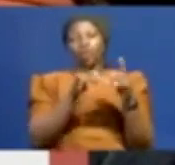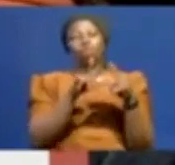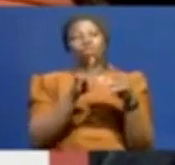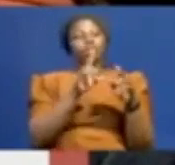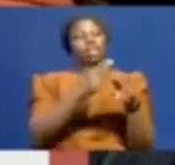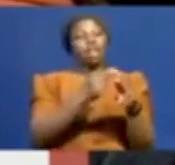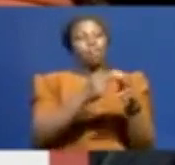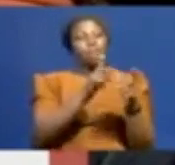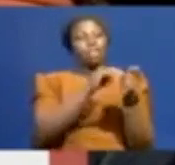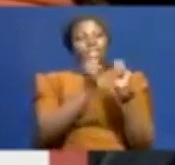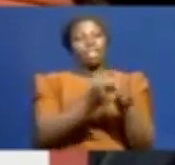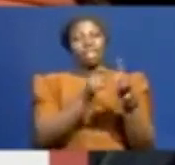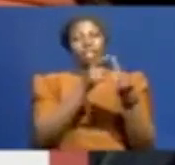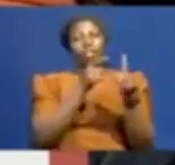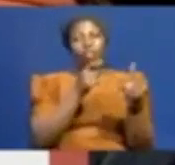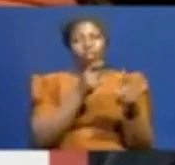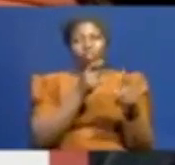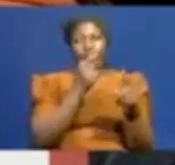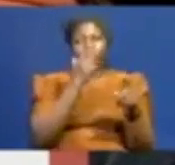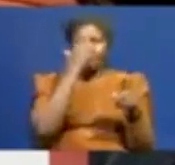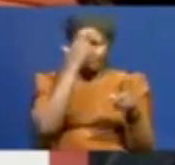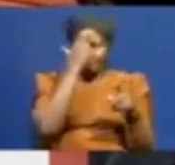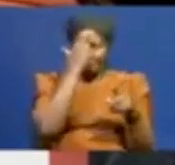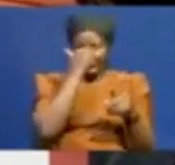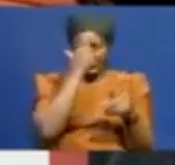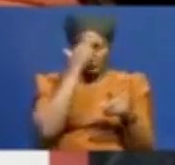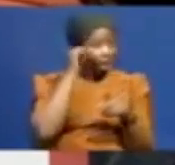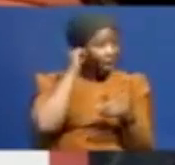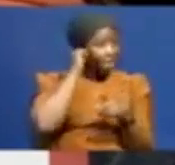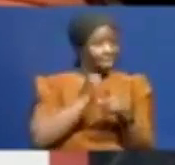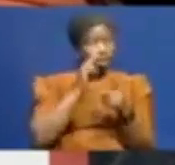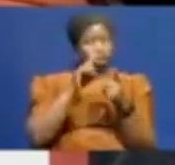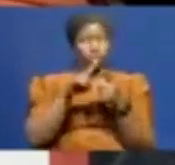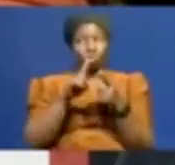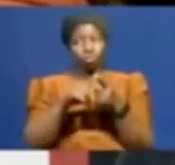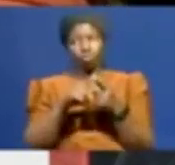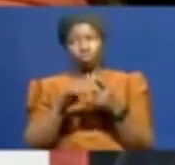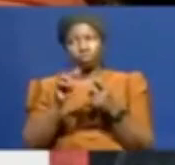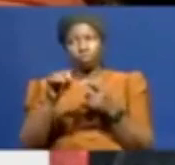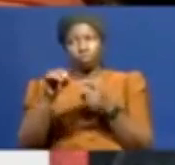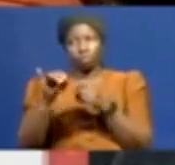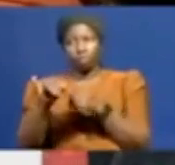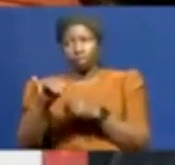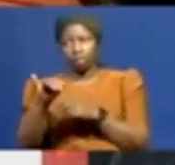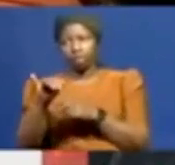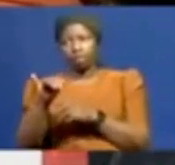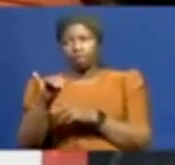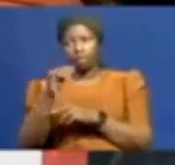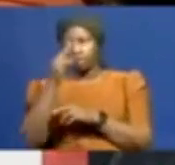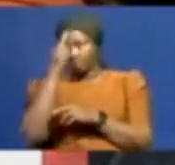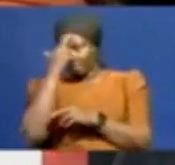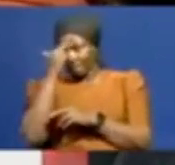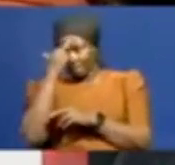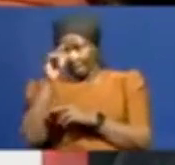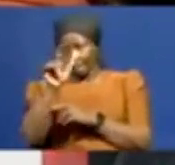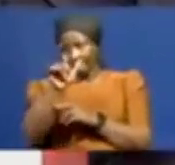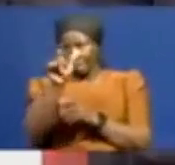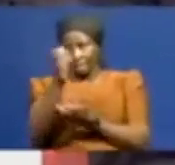to my economic block in line with the other blocks within the